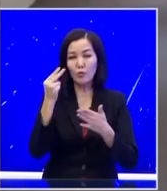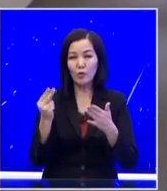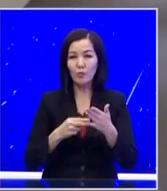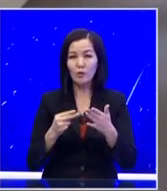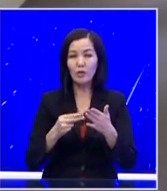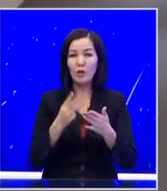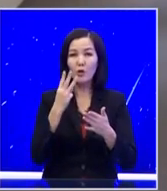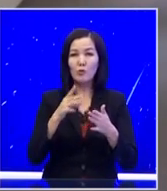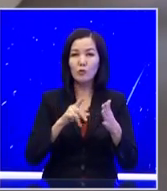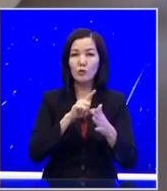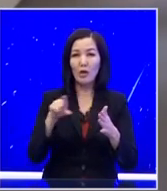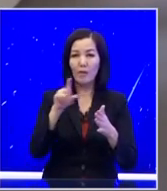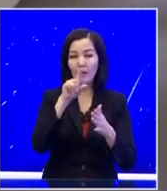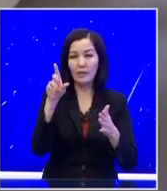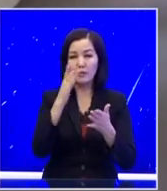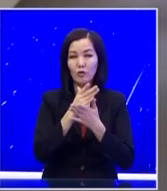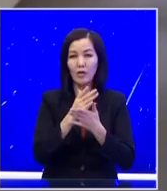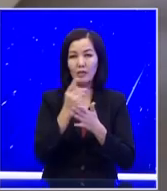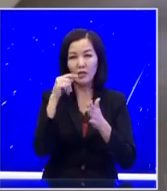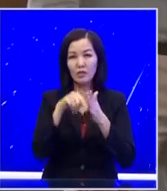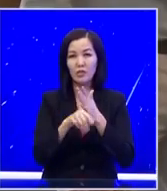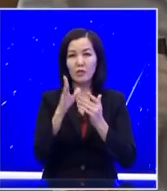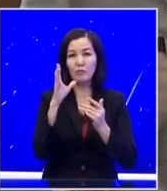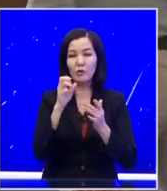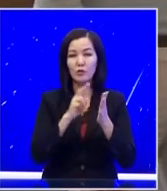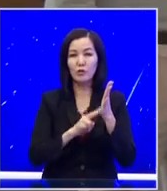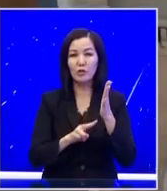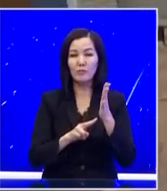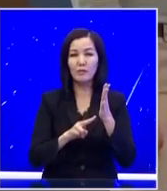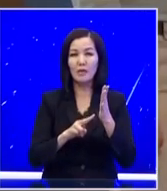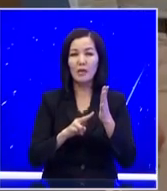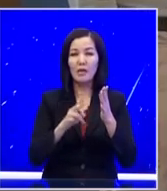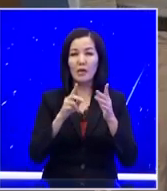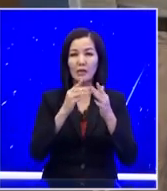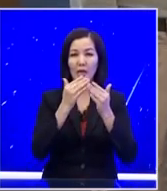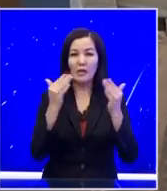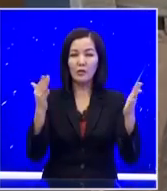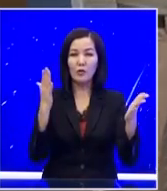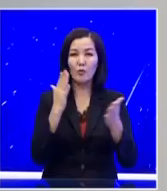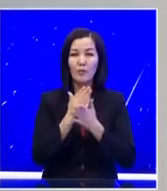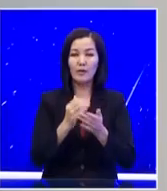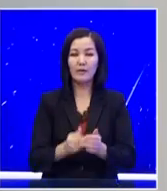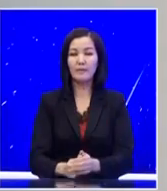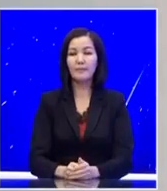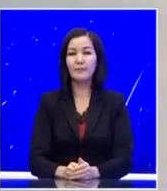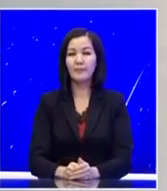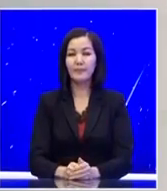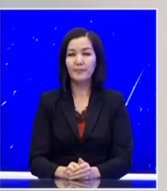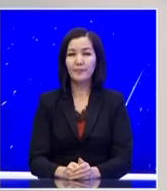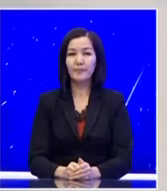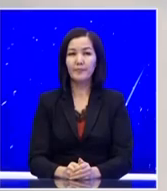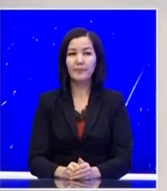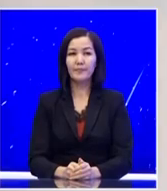галереясы 3 қабаттан тұрады. Аталған мекеме қорында 570-тен астам көркем туынды сақталған. Медет Жұмабай, Абылай Құттықбай,